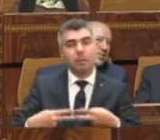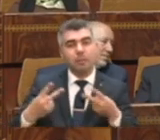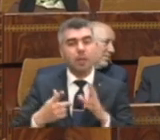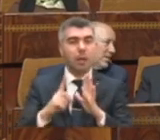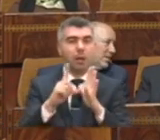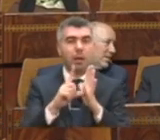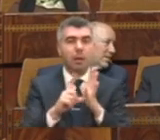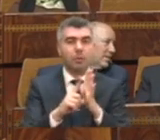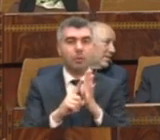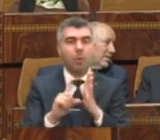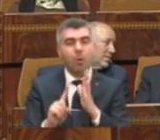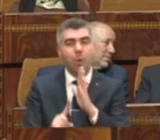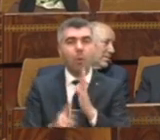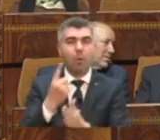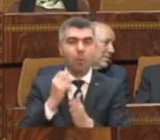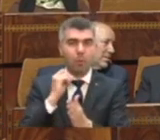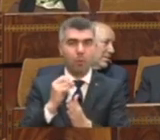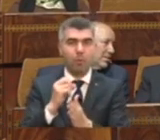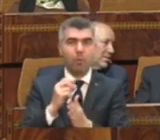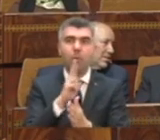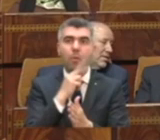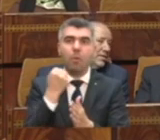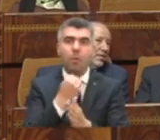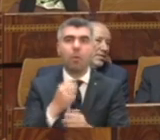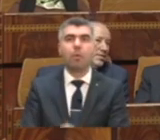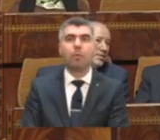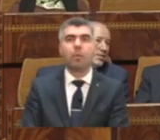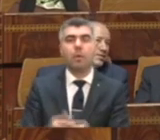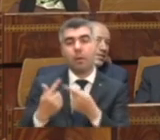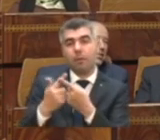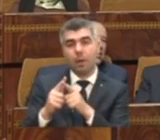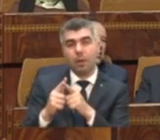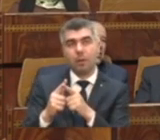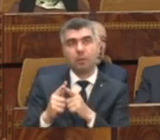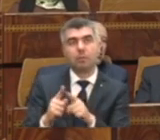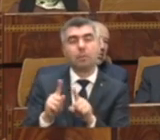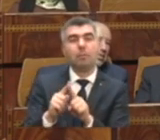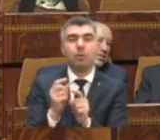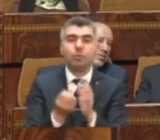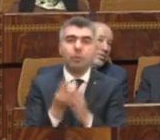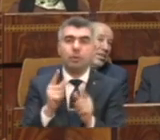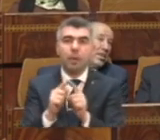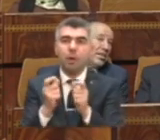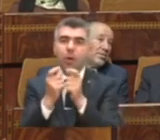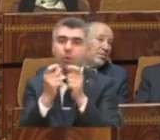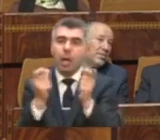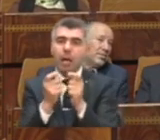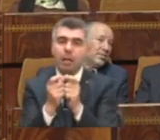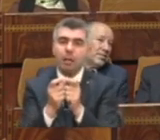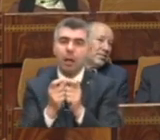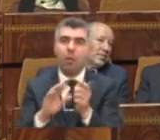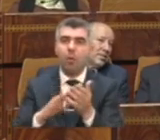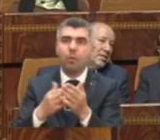قانون لافينا أو النوبة في تاريخ الحكومة من أجل الاستثمارات الأجنبية عامة